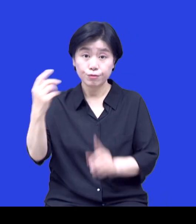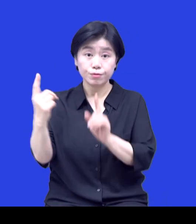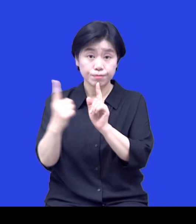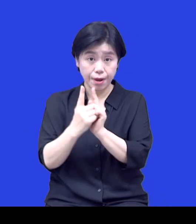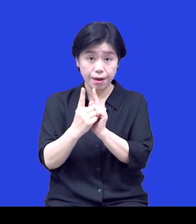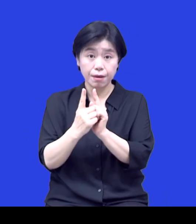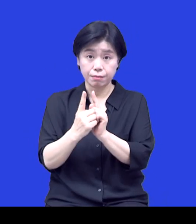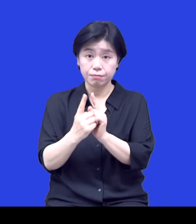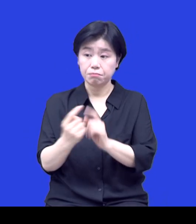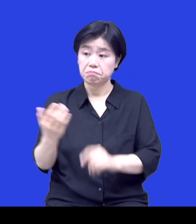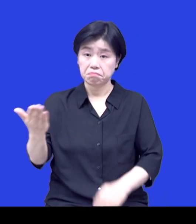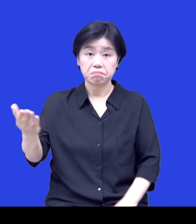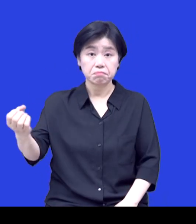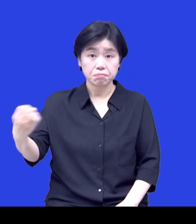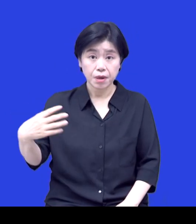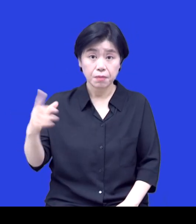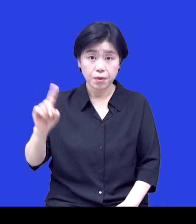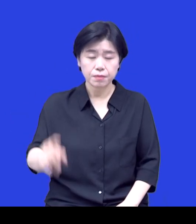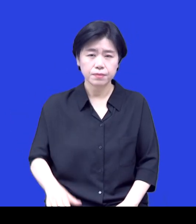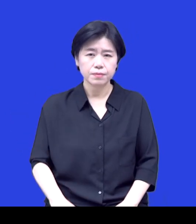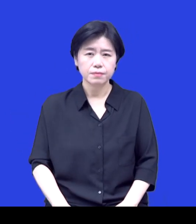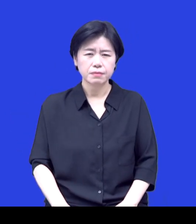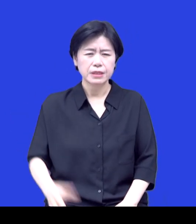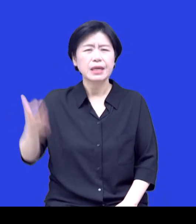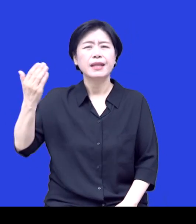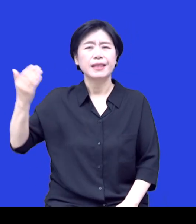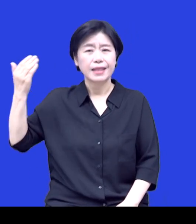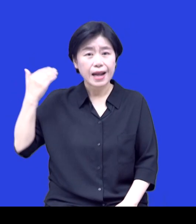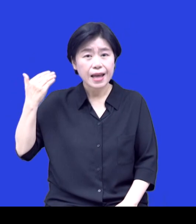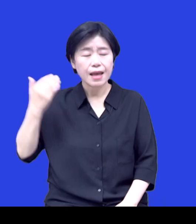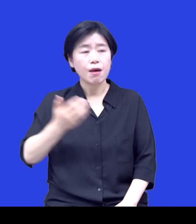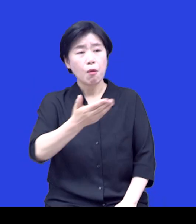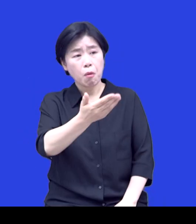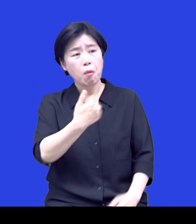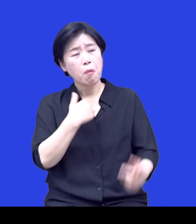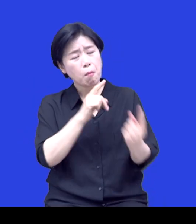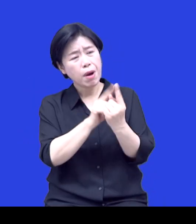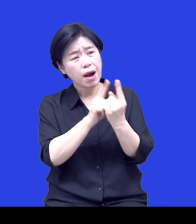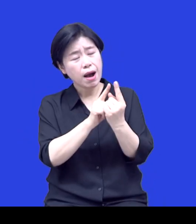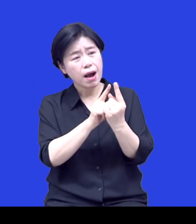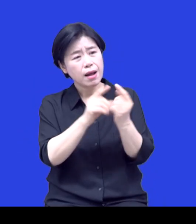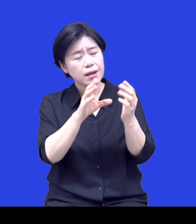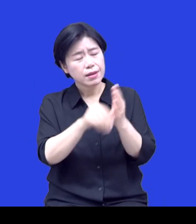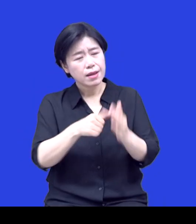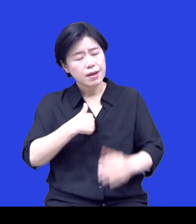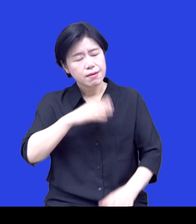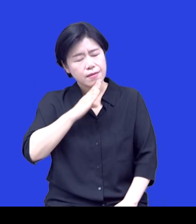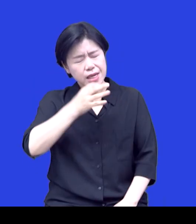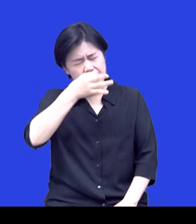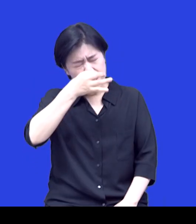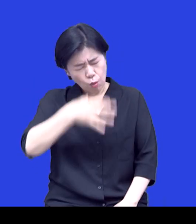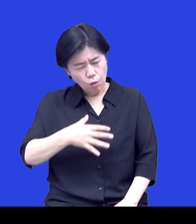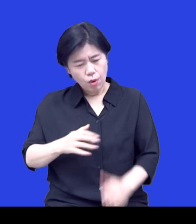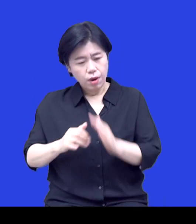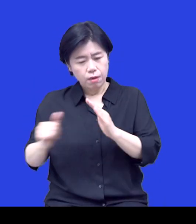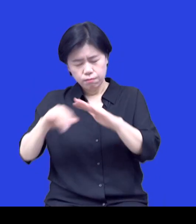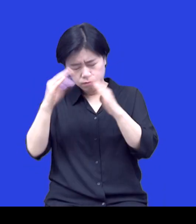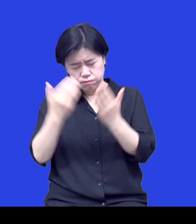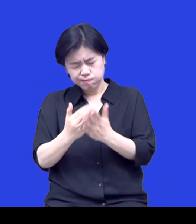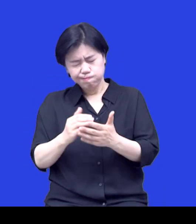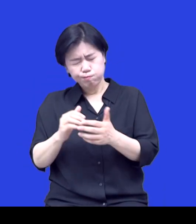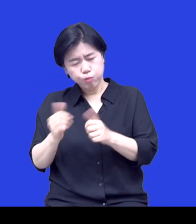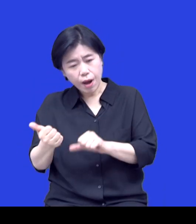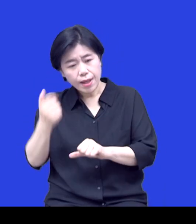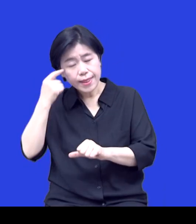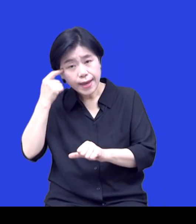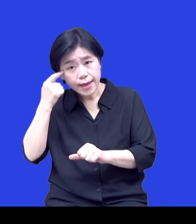때 딱 이제 가서 동반 자살하려고 그랬는데 그 가족이 그때 말씀을